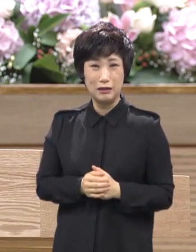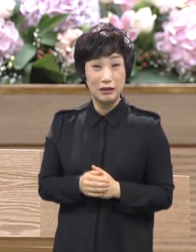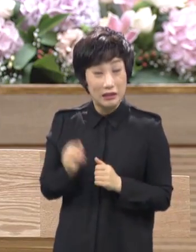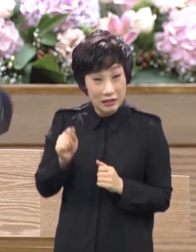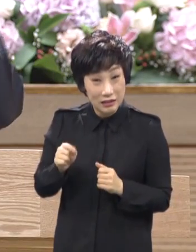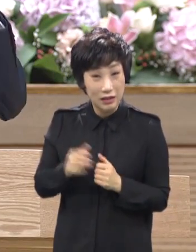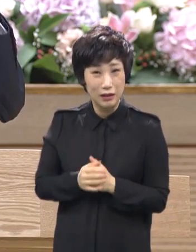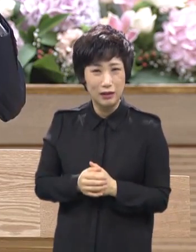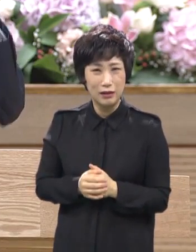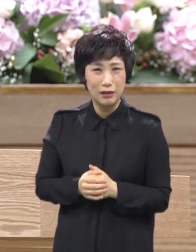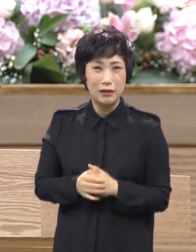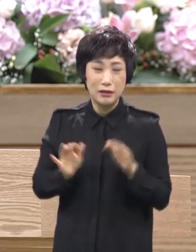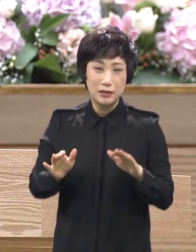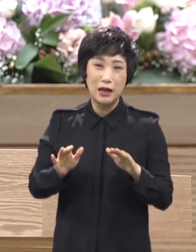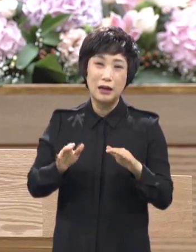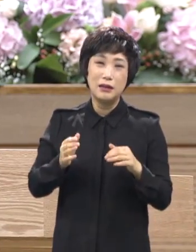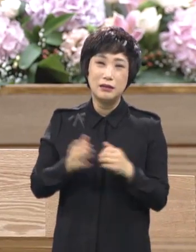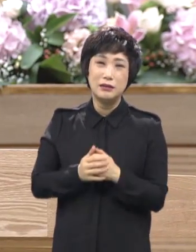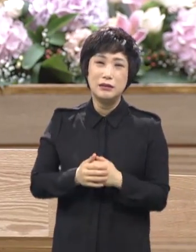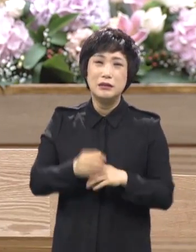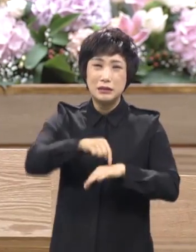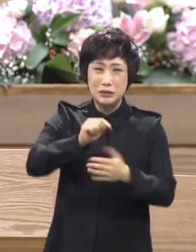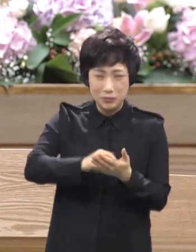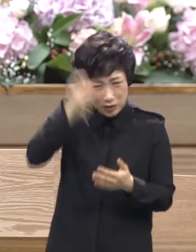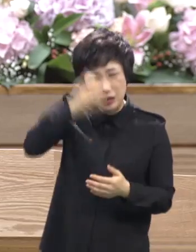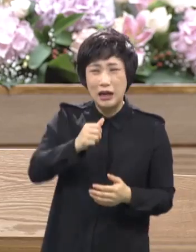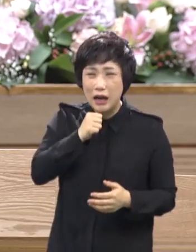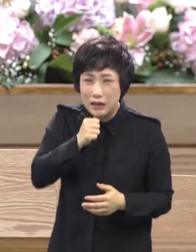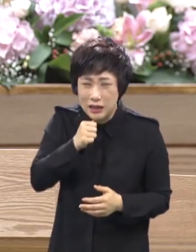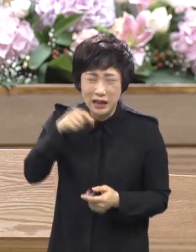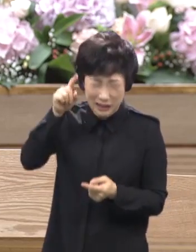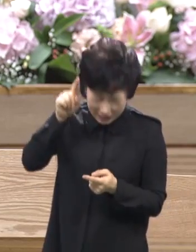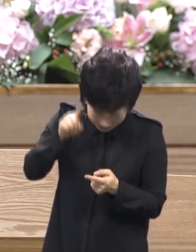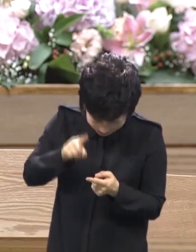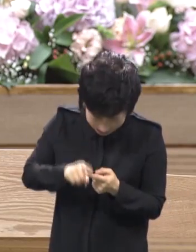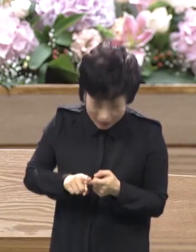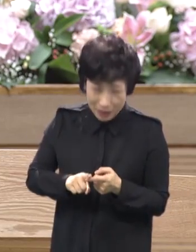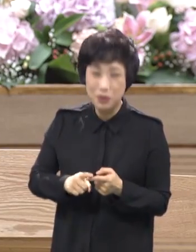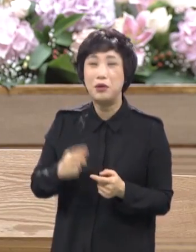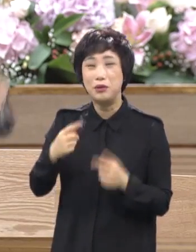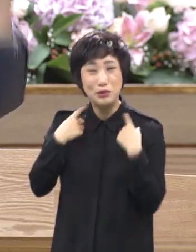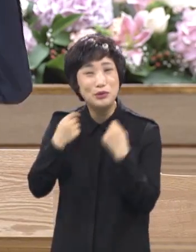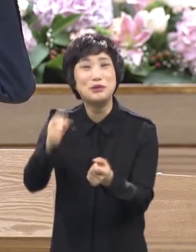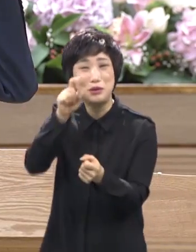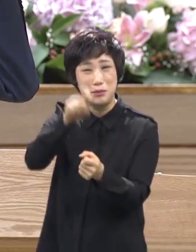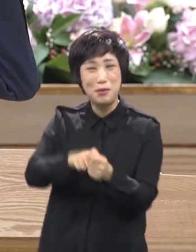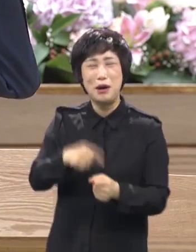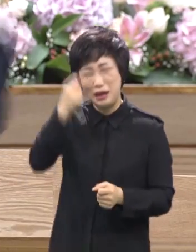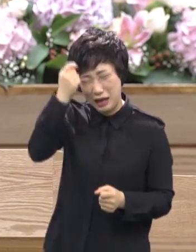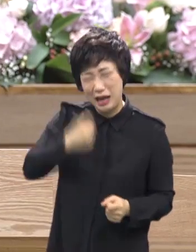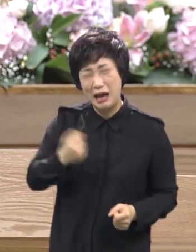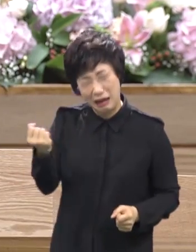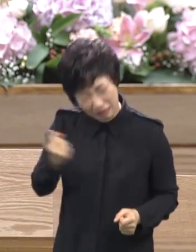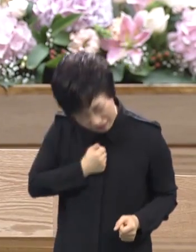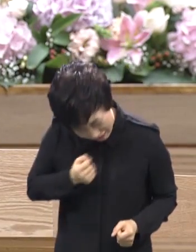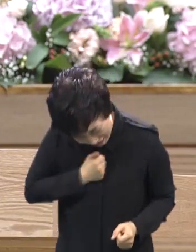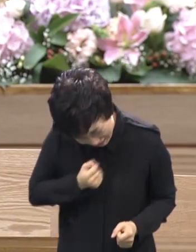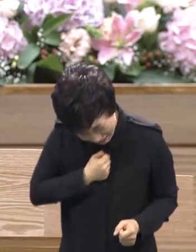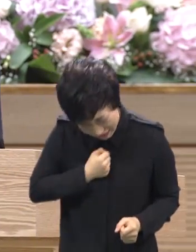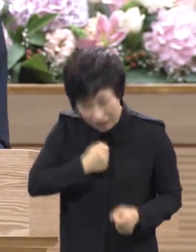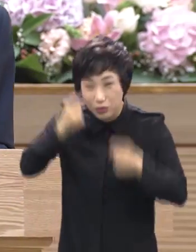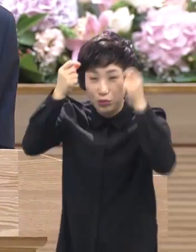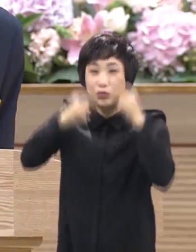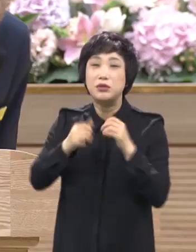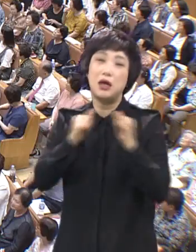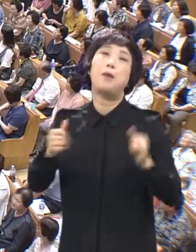치크하면서 절대 심령이 가난한 그대로를 보호받기 위해서 애통하며